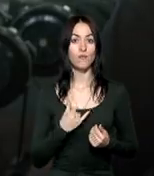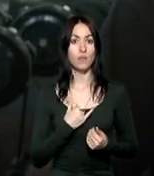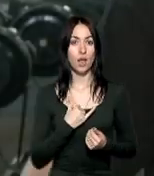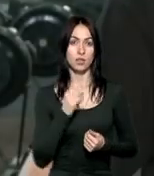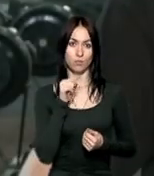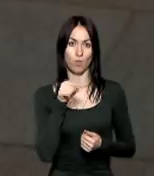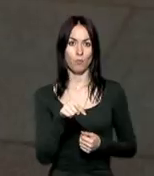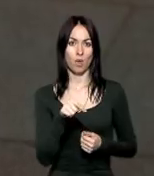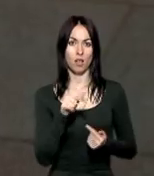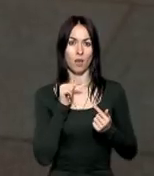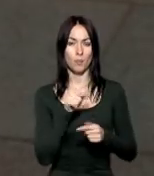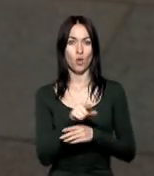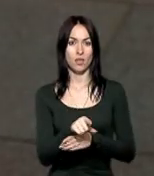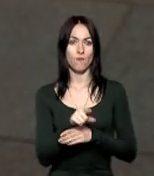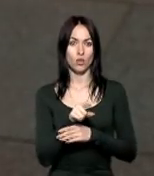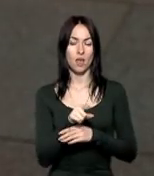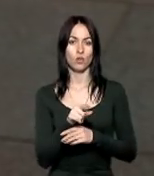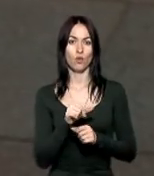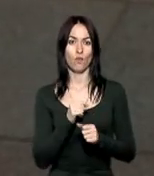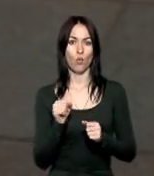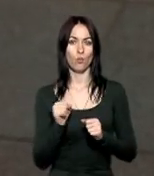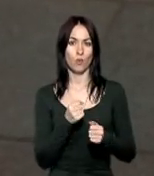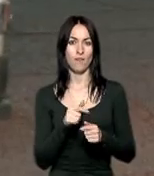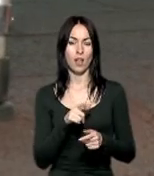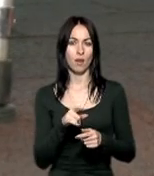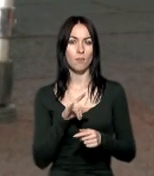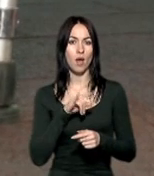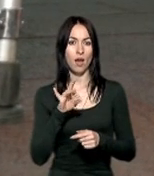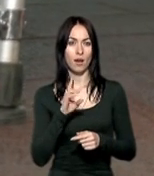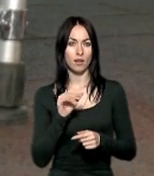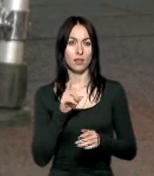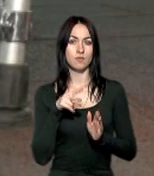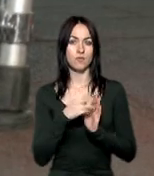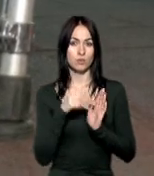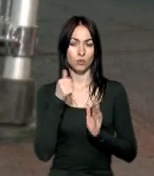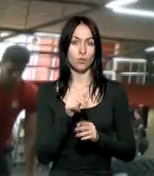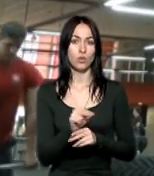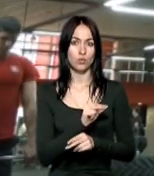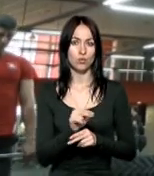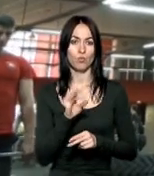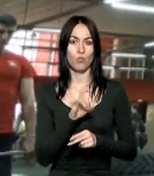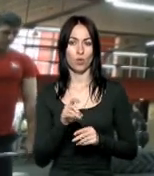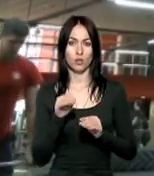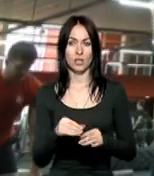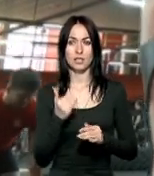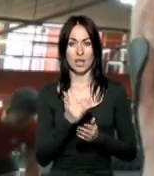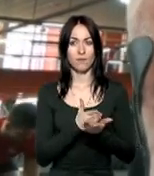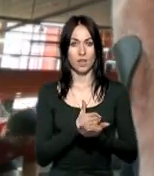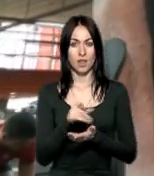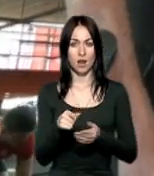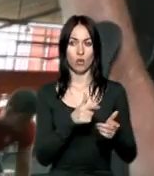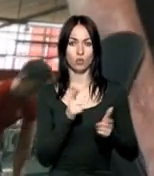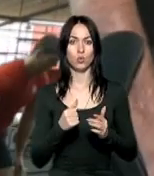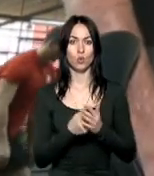попала противотанкова управляема ракета. І з 18-го року оце, до сих пор оце лічусь, протезіруюсь. Зараз ветеран готується до